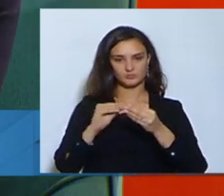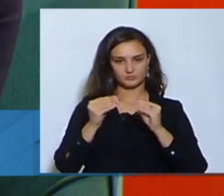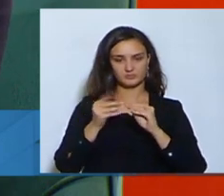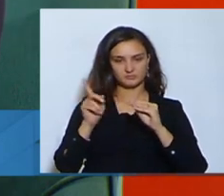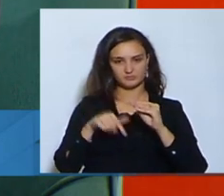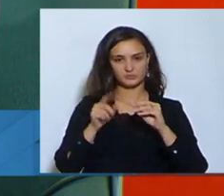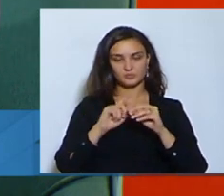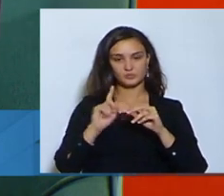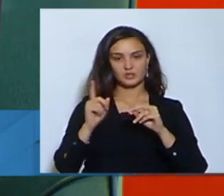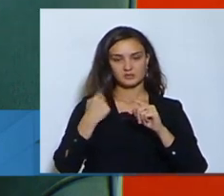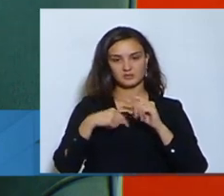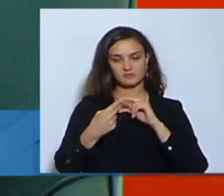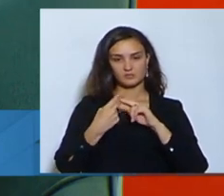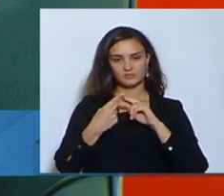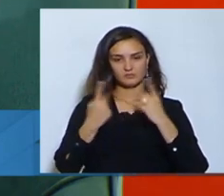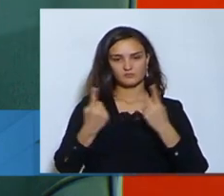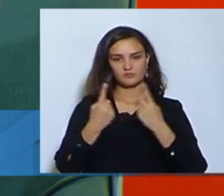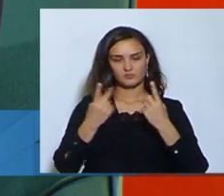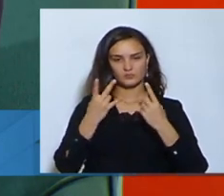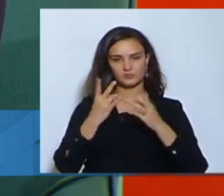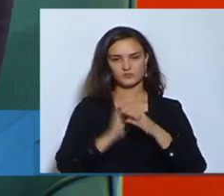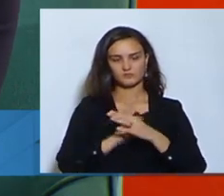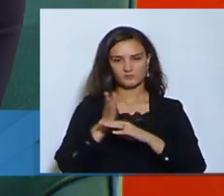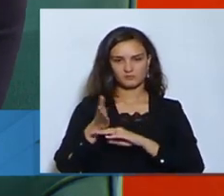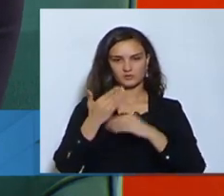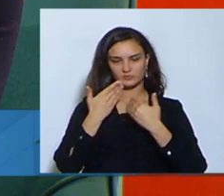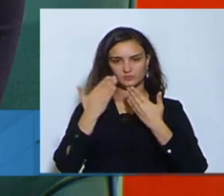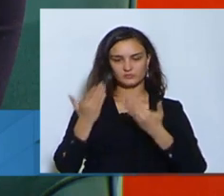თუ რაღაცა გვაწუხებს, ჩვეულებრივად უნდა მივმართოთ